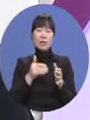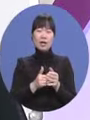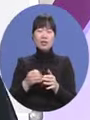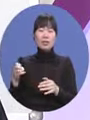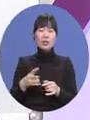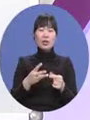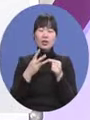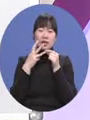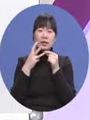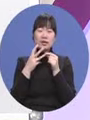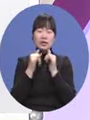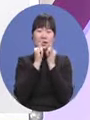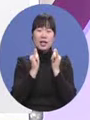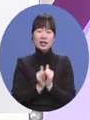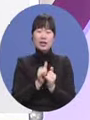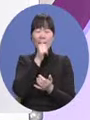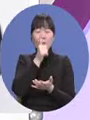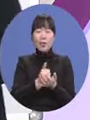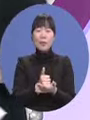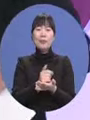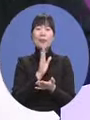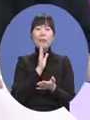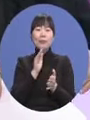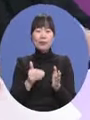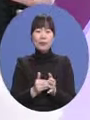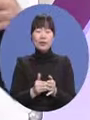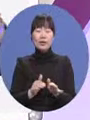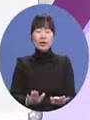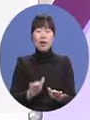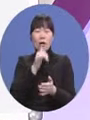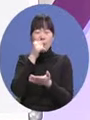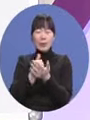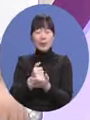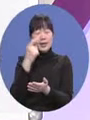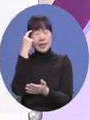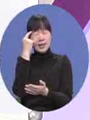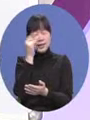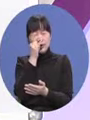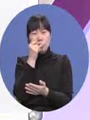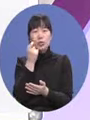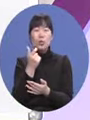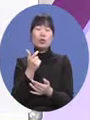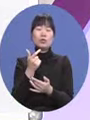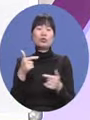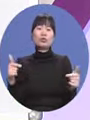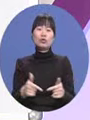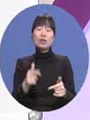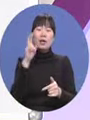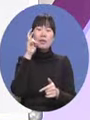또 하나는 이제 세 번째는 사회적 범죄예요. 애들이요, 범죄라는 개념만 있어도 드러납니다.